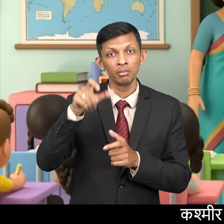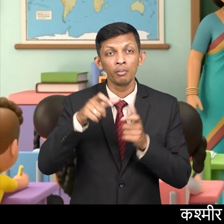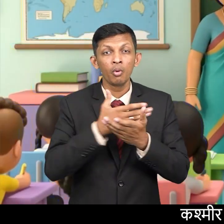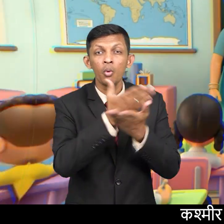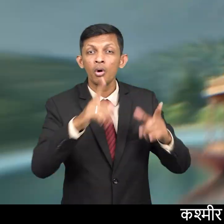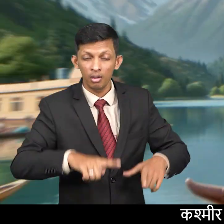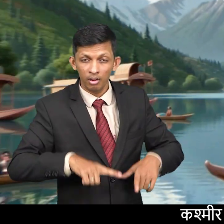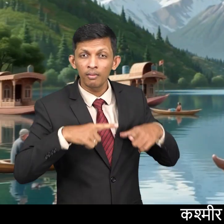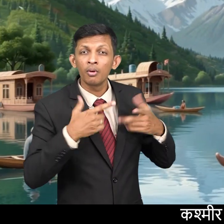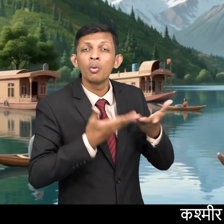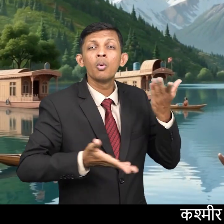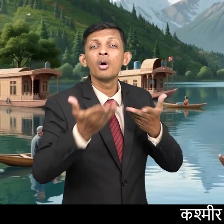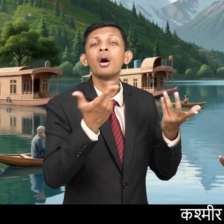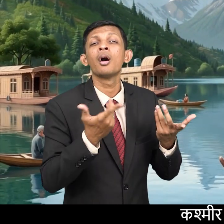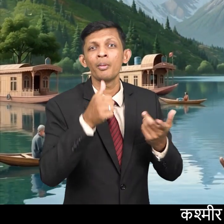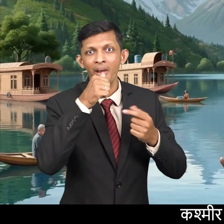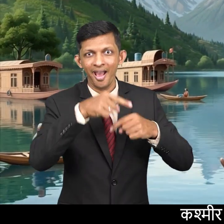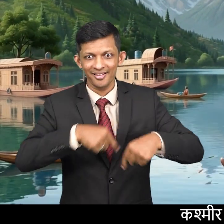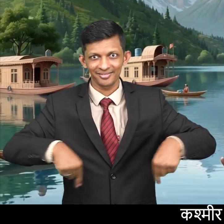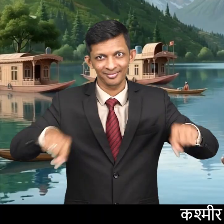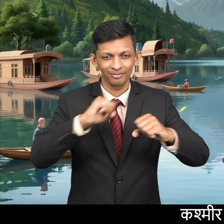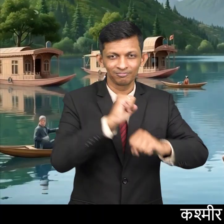कश्मीर में लोग झीलों पर नावों में रहते हैं